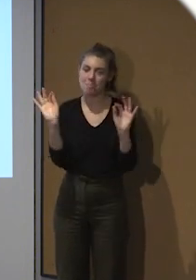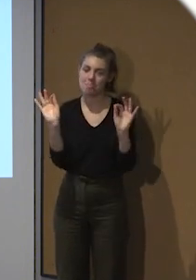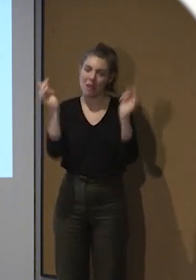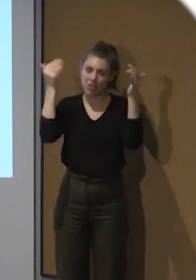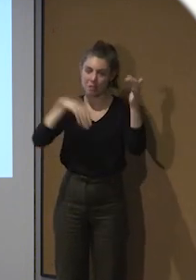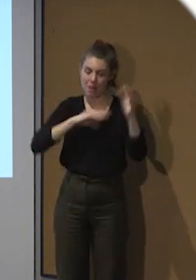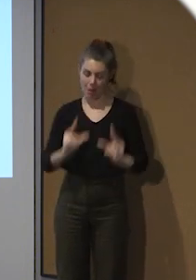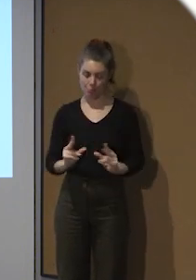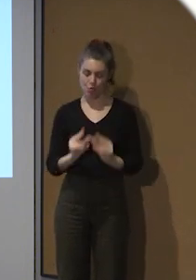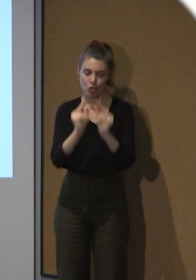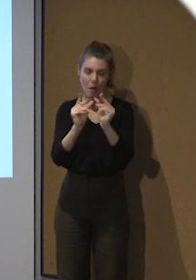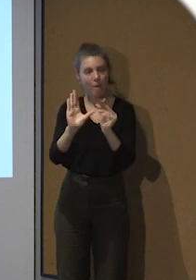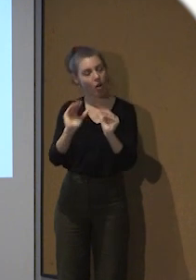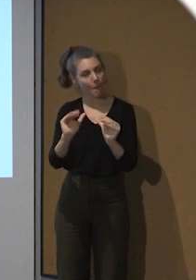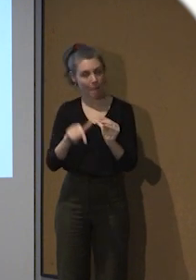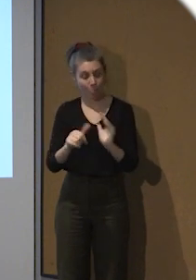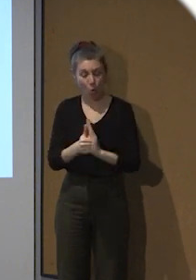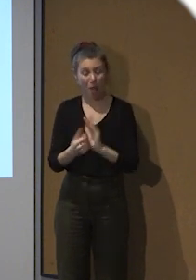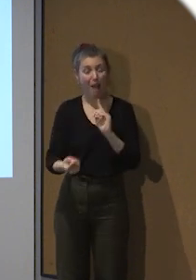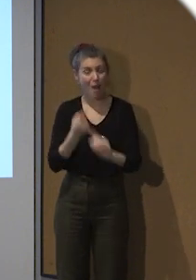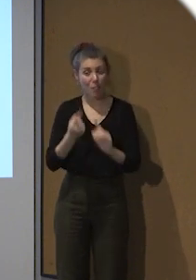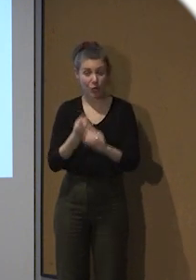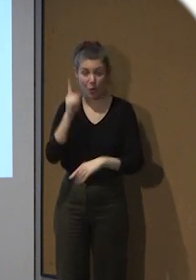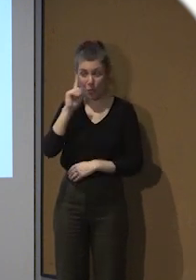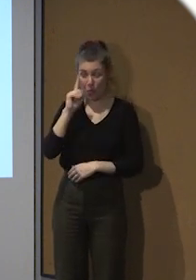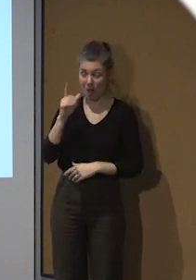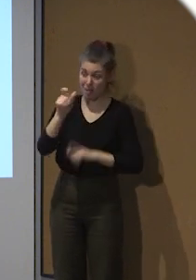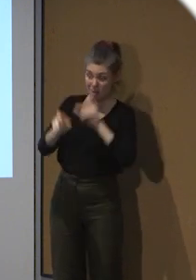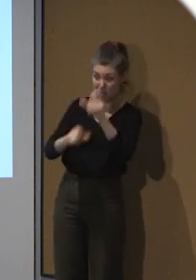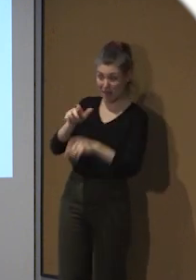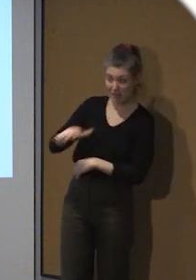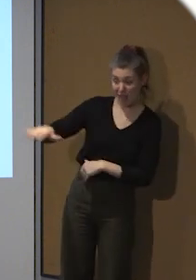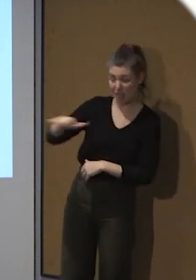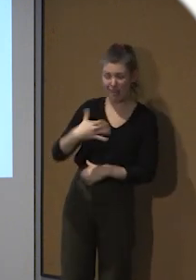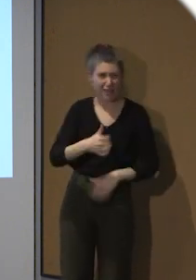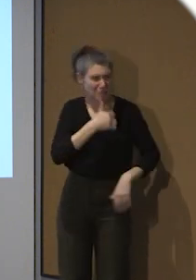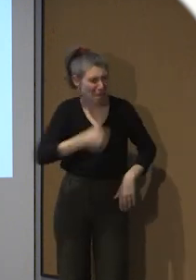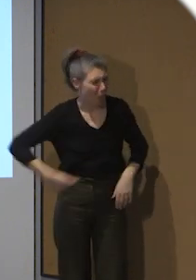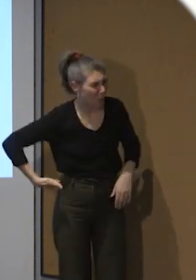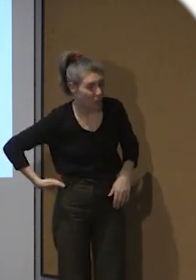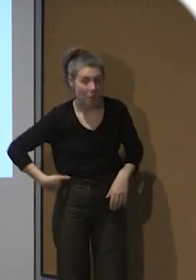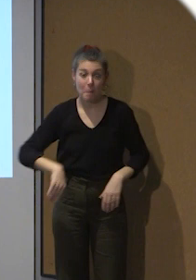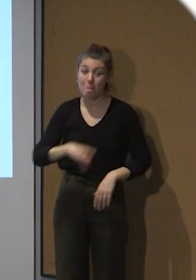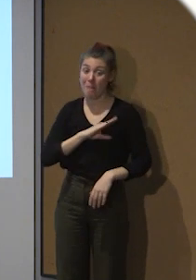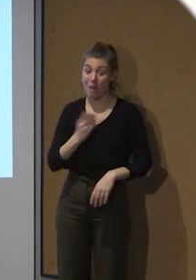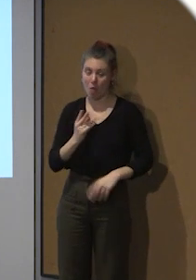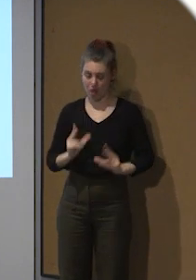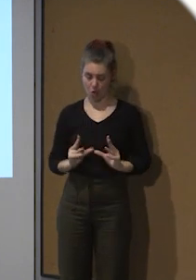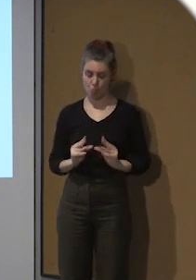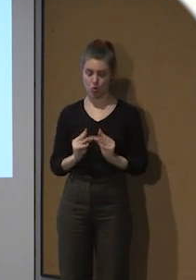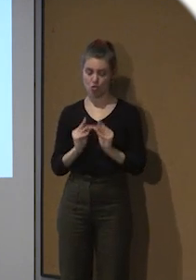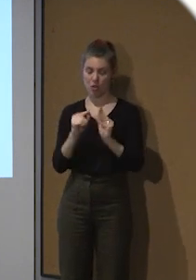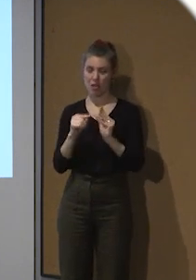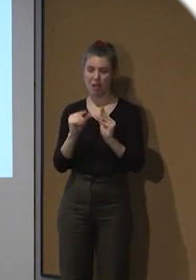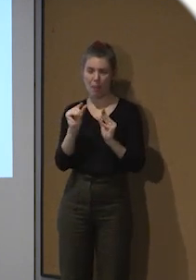compte que ce multifidus, chez les gens qui avaient mal au dos, eh bien, c'était ceux qui avaient un muscle qui avait une infiltration graisseuse et qui était